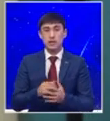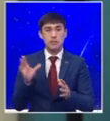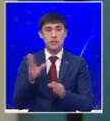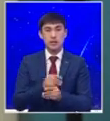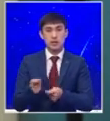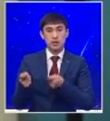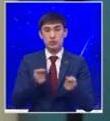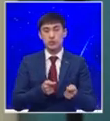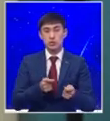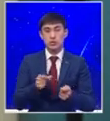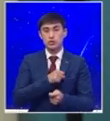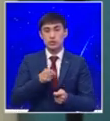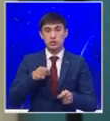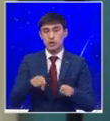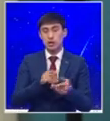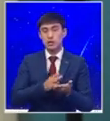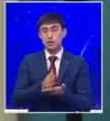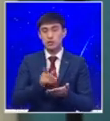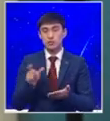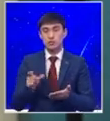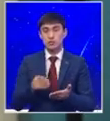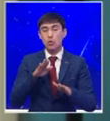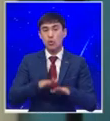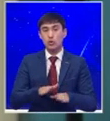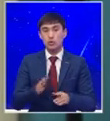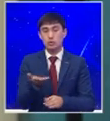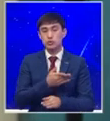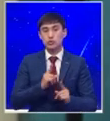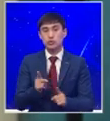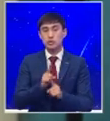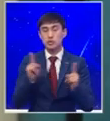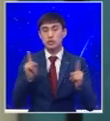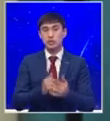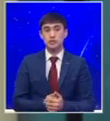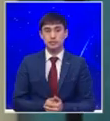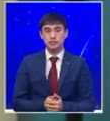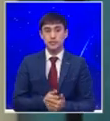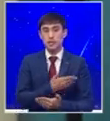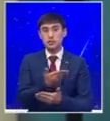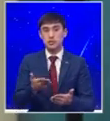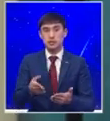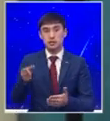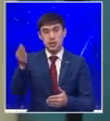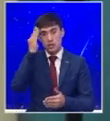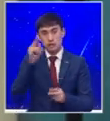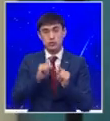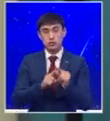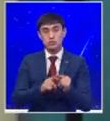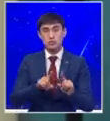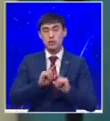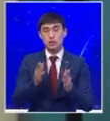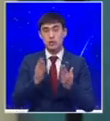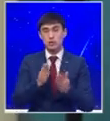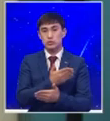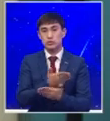кеуде таумысын өздеріңіздей ардагерлеріміздің орны біз үшін қашанда бөлек. Сіздердің ақыл сөздеріңізбенен берген